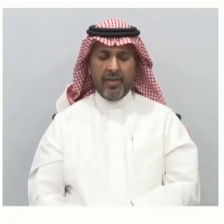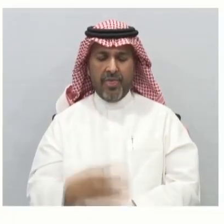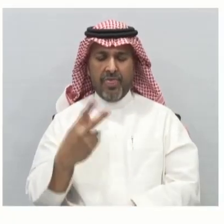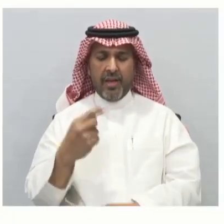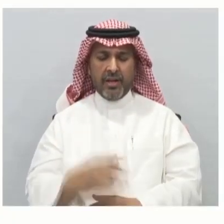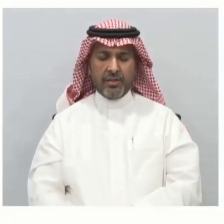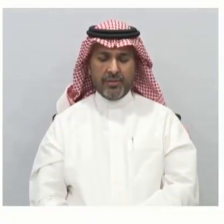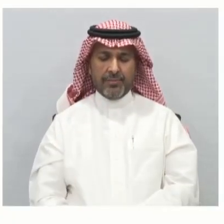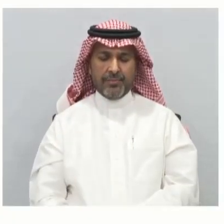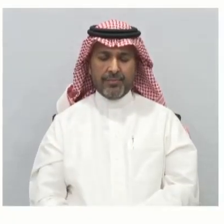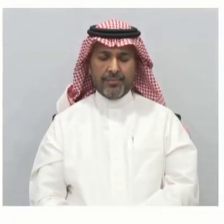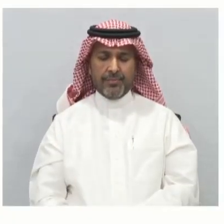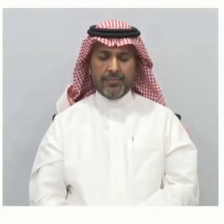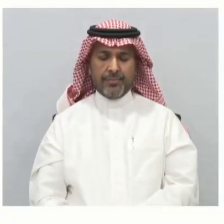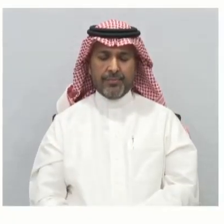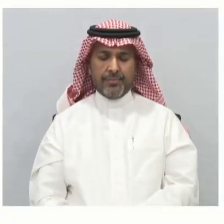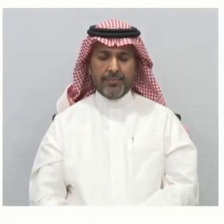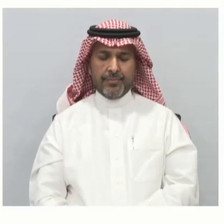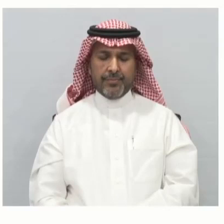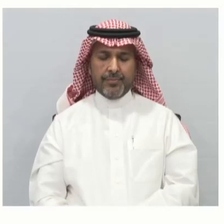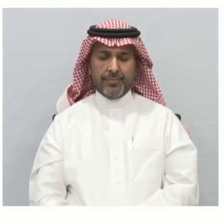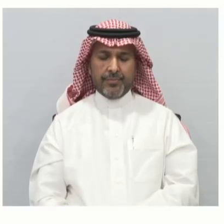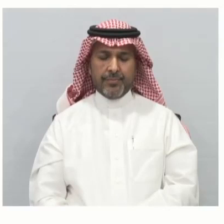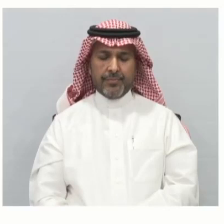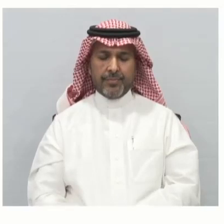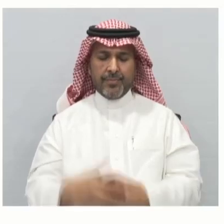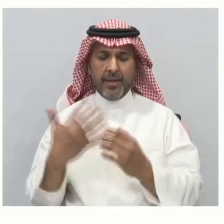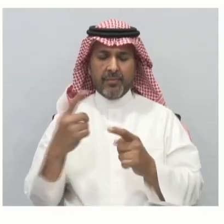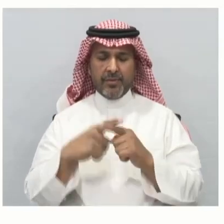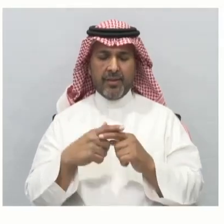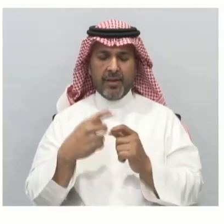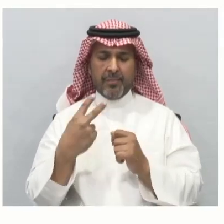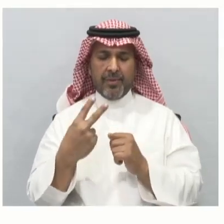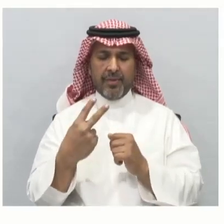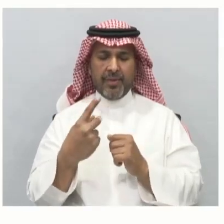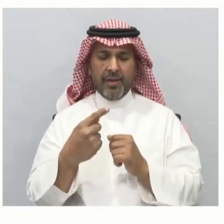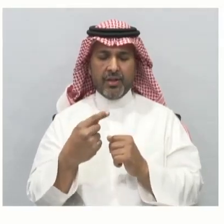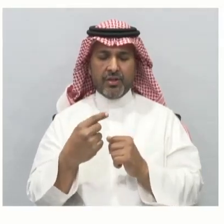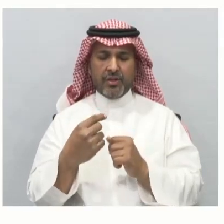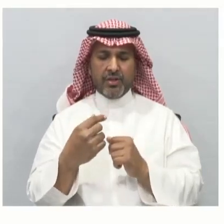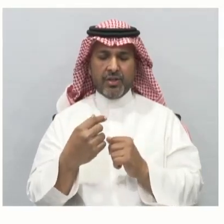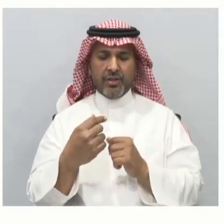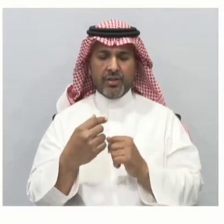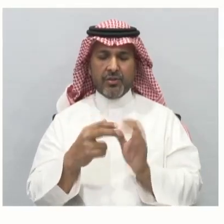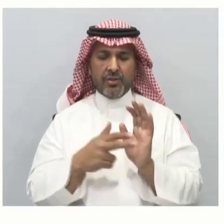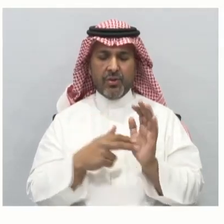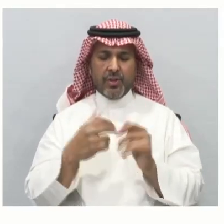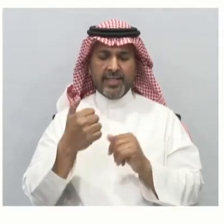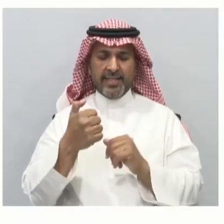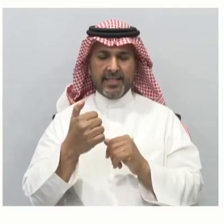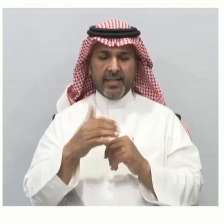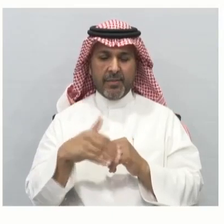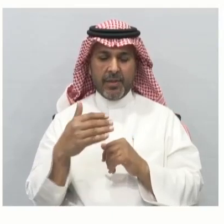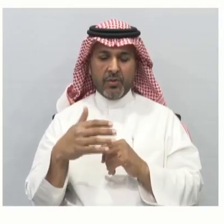الخمسه ضرب 12 يعطينا 60 لازلت بعيد طيب السته ضرب 12 يعطينا